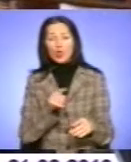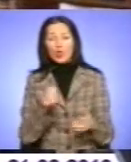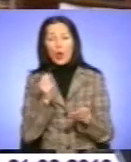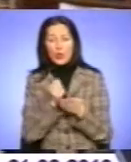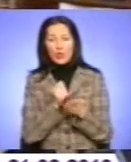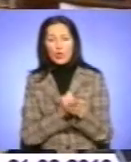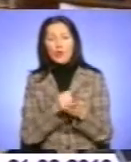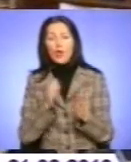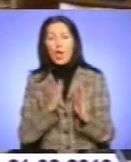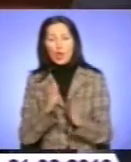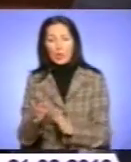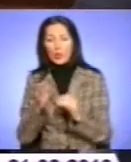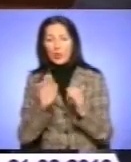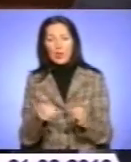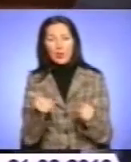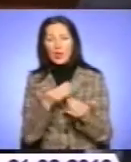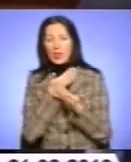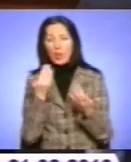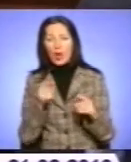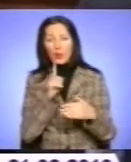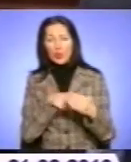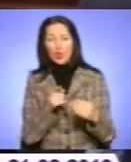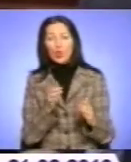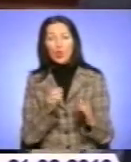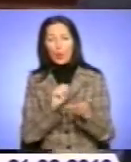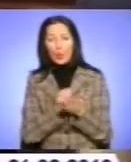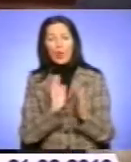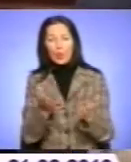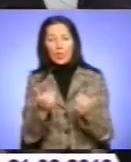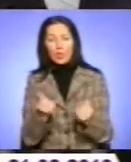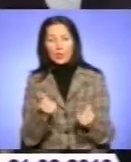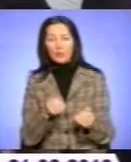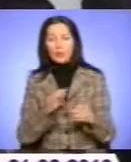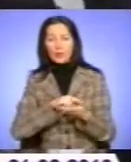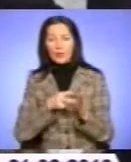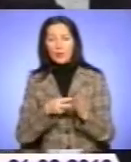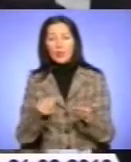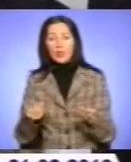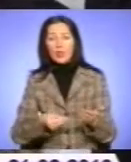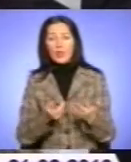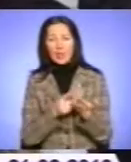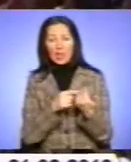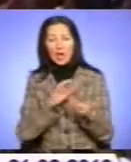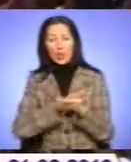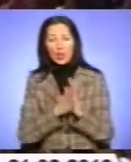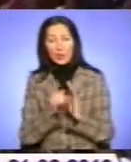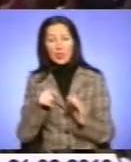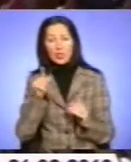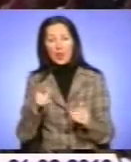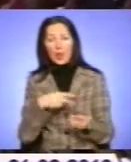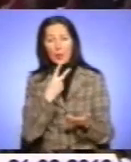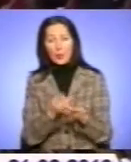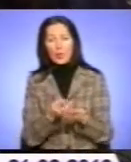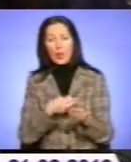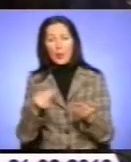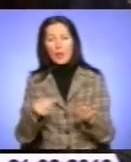немає впевненості, що він буде прийнятий. Загалом на саміті Україна-ЄС планують підписати декілька договорів. Один з них передбачає надання Україні кредиту у